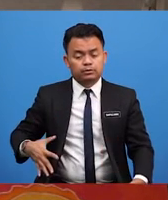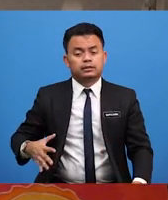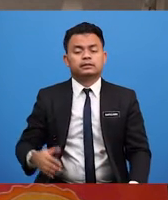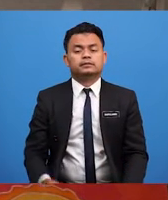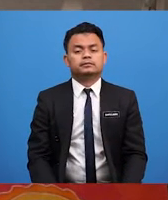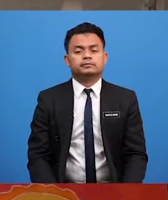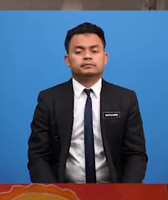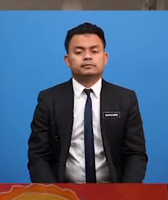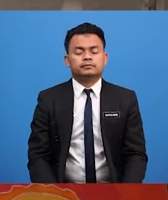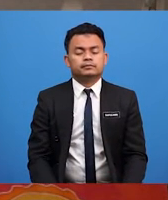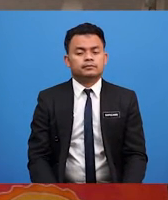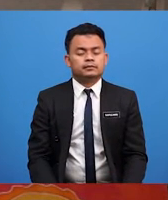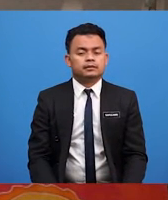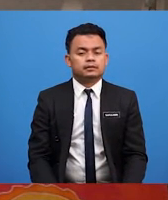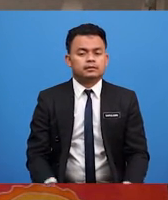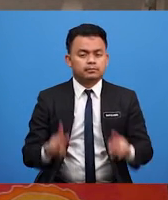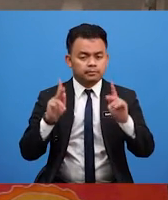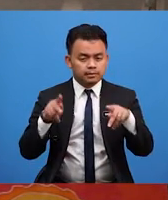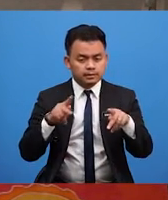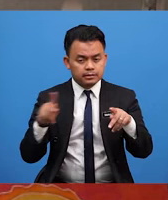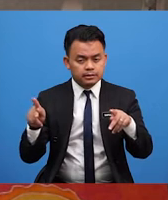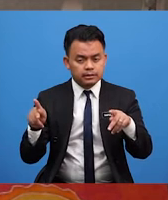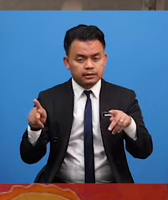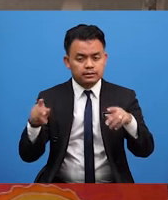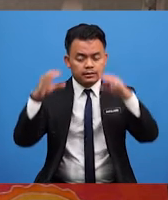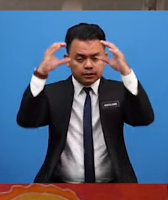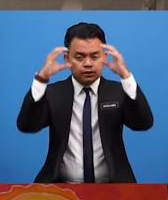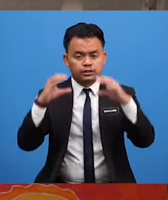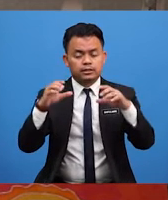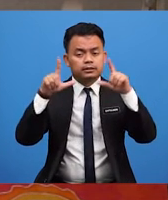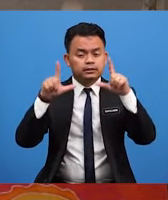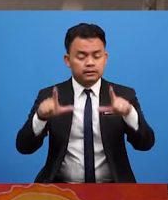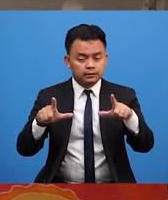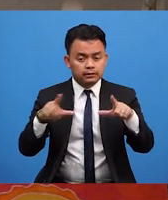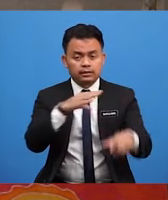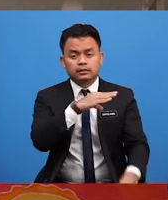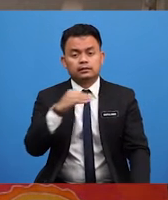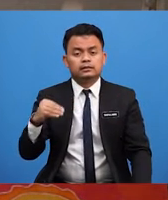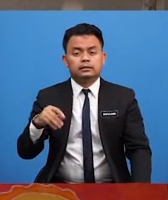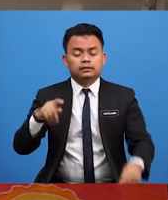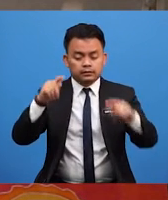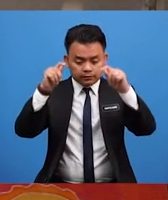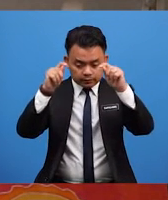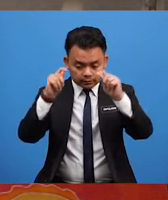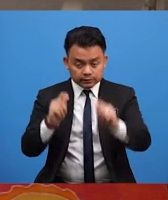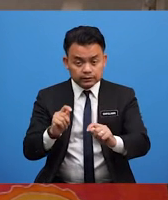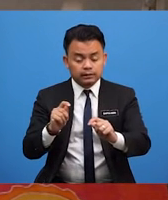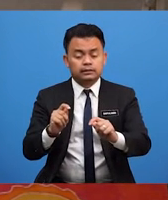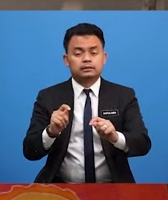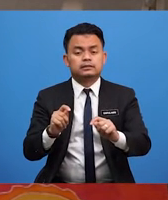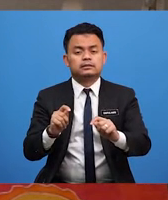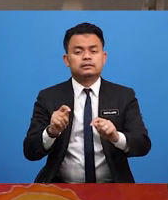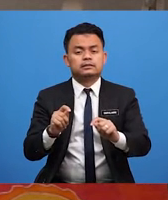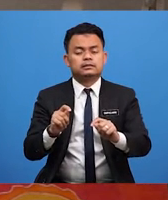cara peletakan dan tekanan blok pada permukaan kain adalah sederhana dan sekata